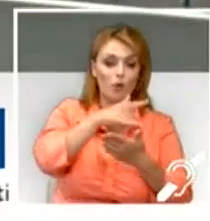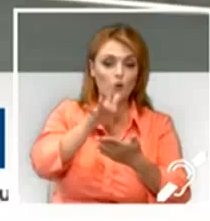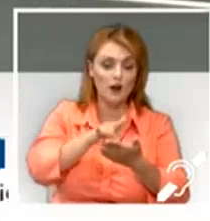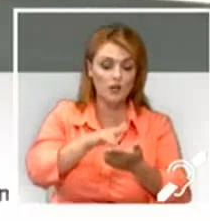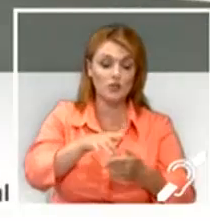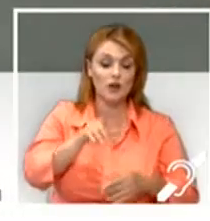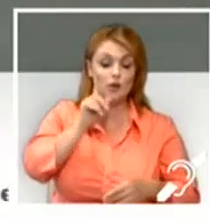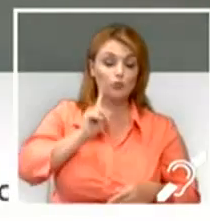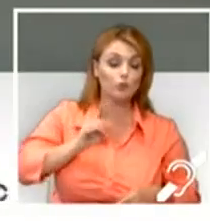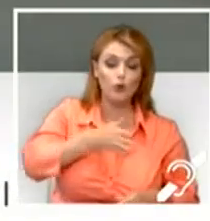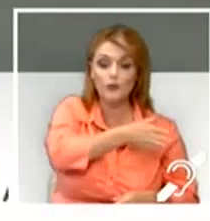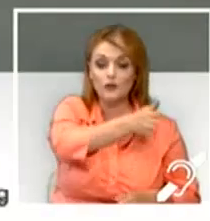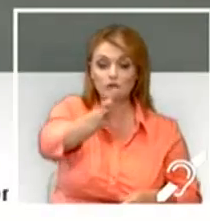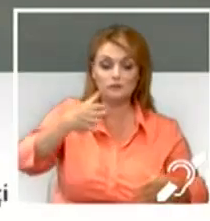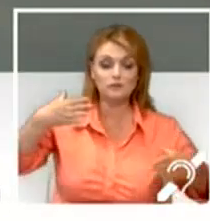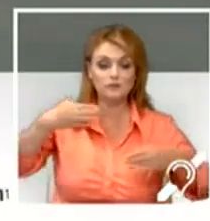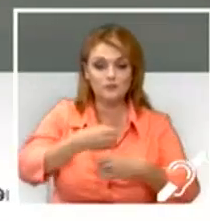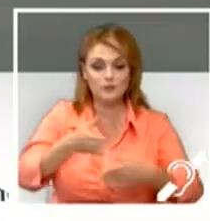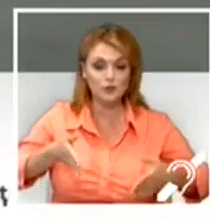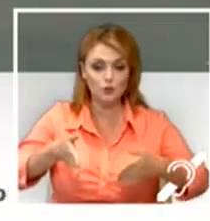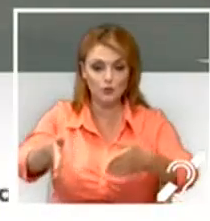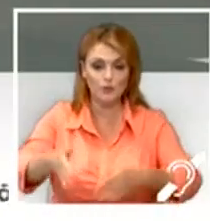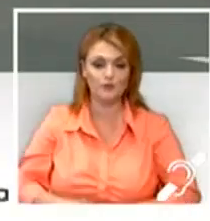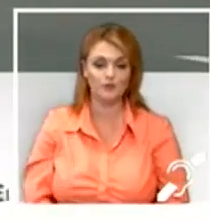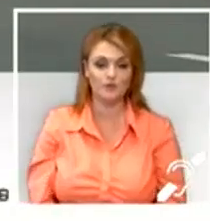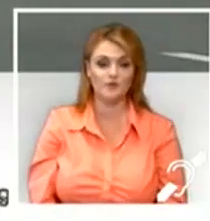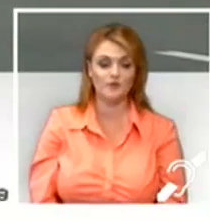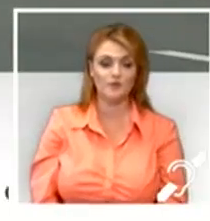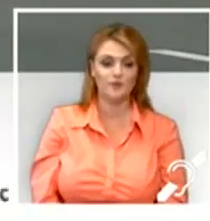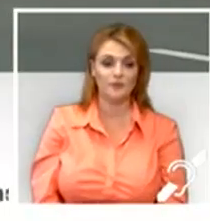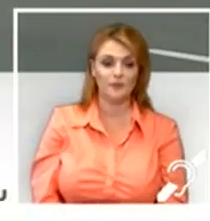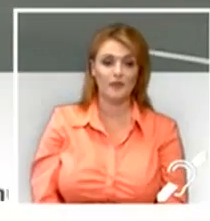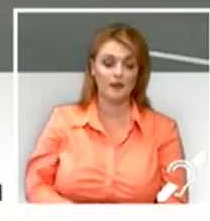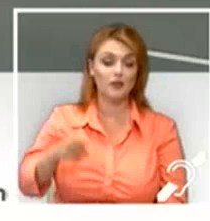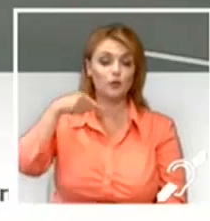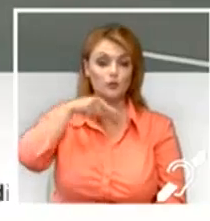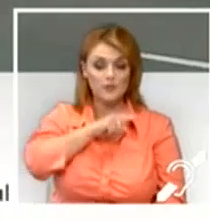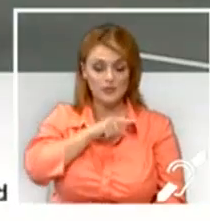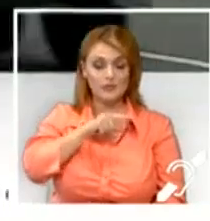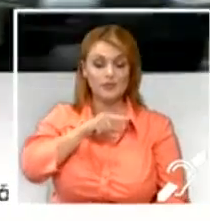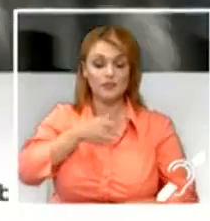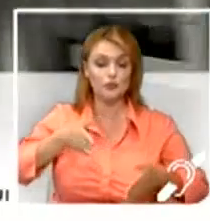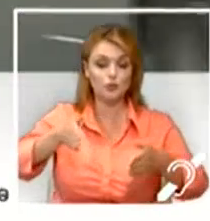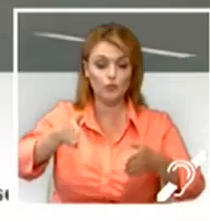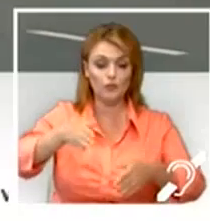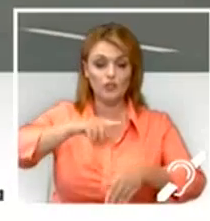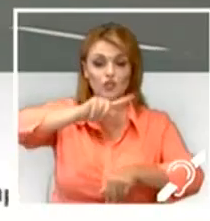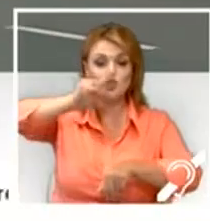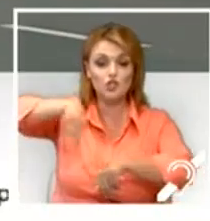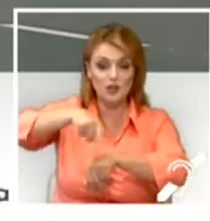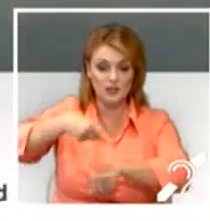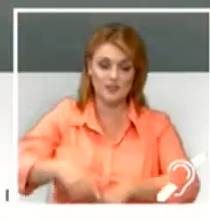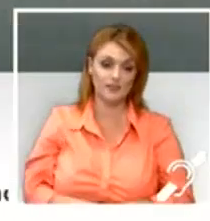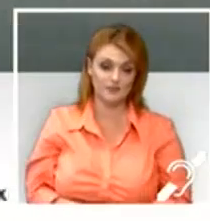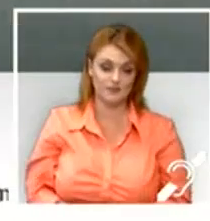gură de oxigen atât pentru șoferii aflați în tranzit, care economisesc cel puțin o oră, cât mai ales pentru locuitorii celor două